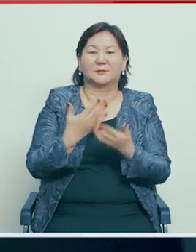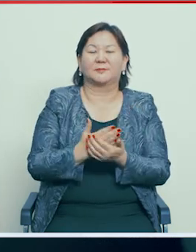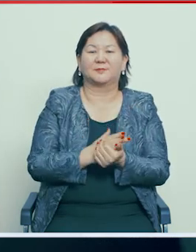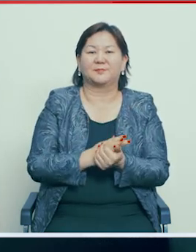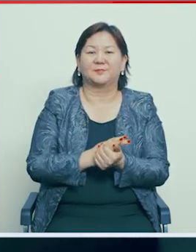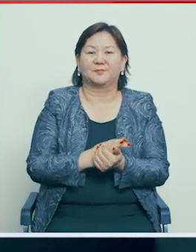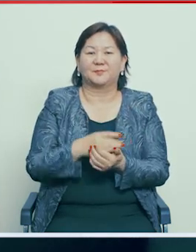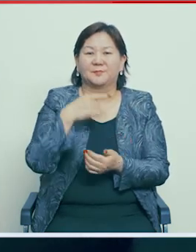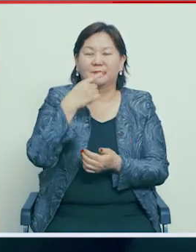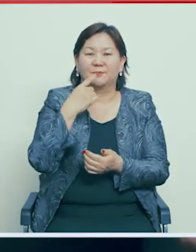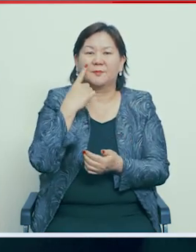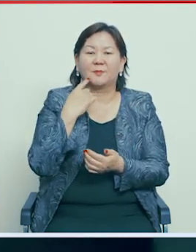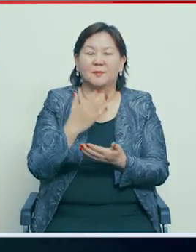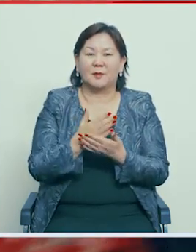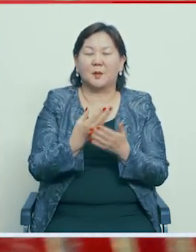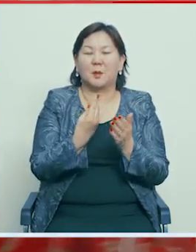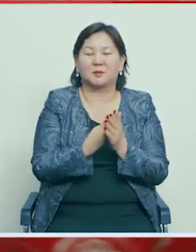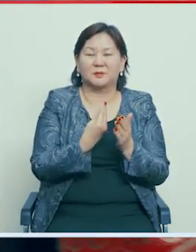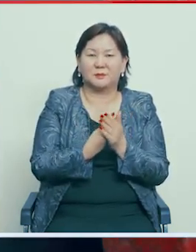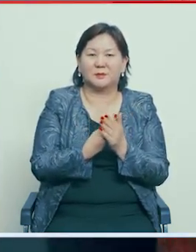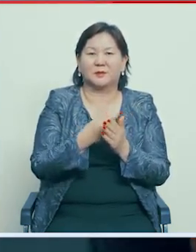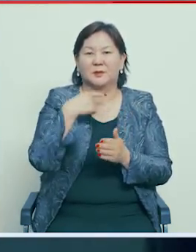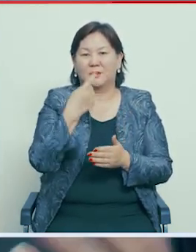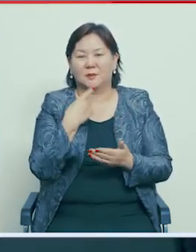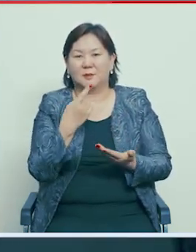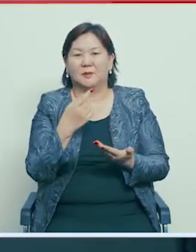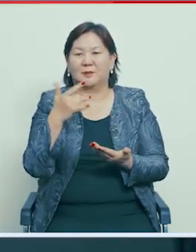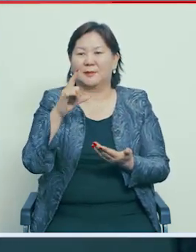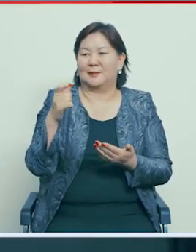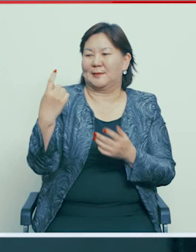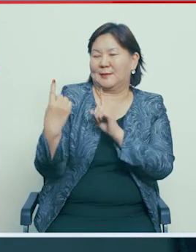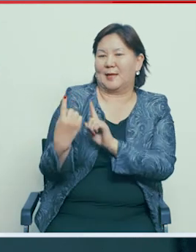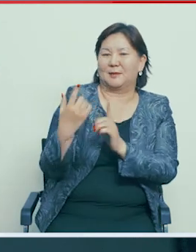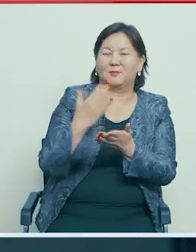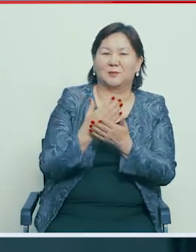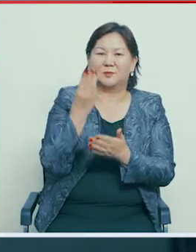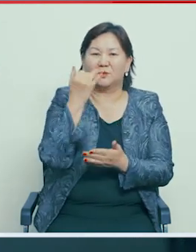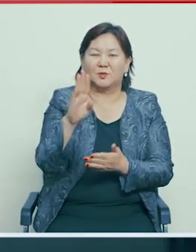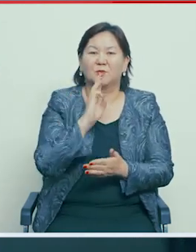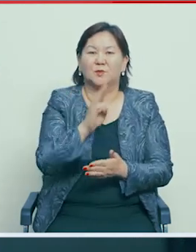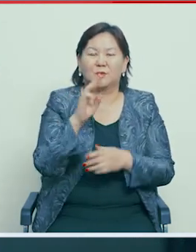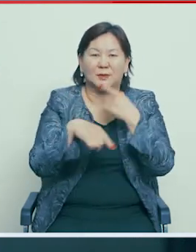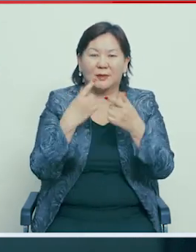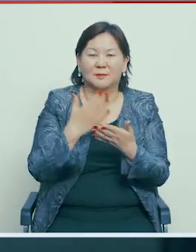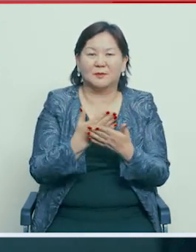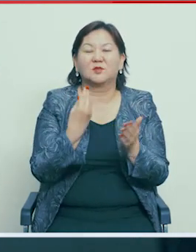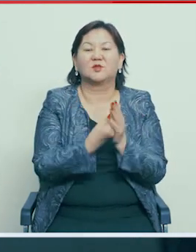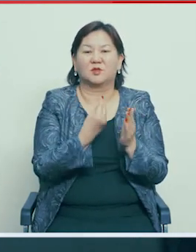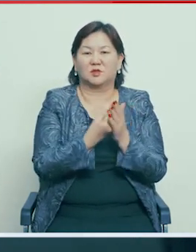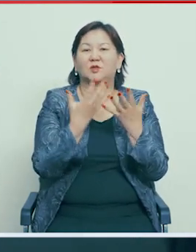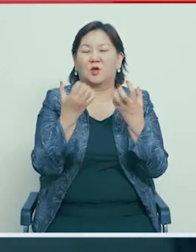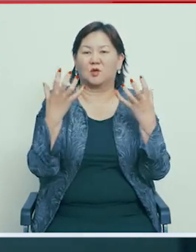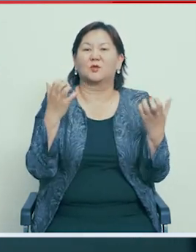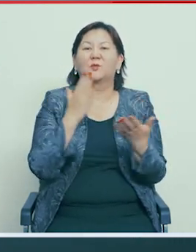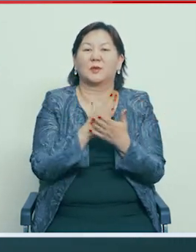бас энэ тал дээр хэлмэн байгаах гэж бодож байна. Тийм яг жишээ ярихаар л бас айгүй нөгөө гэрлээ хажуусаж байгаа болохоор шууд юу ялаа л да. Тэгээ ер нь бол ийм жишээнүүд бол айгүй